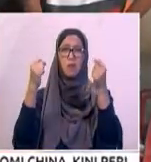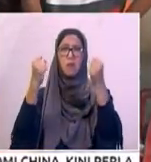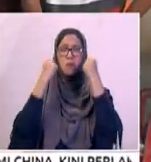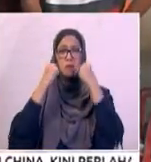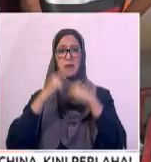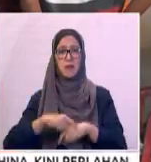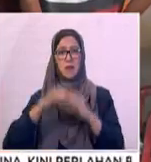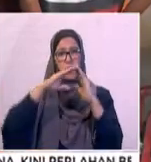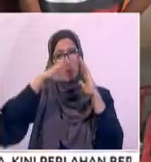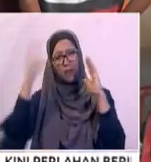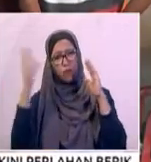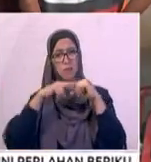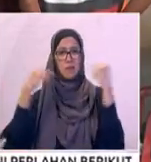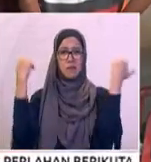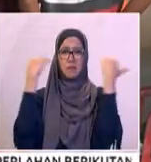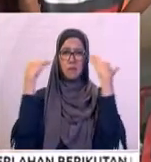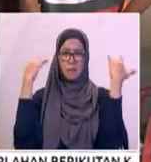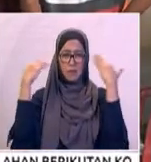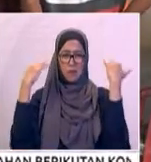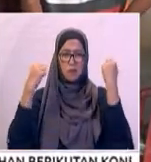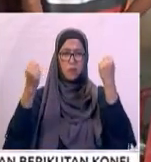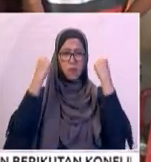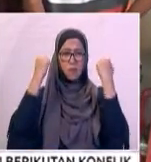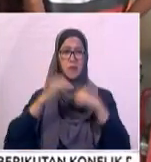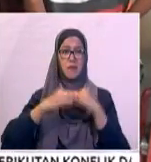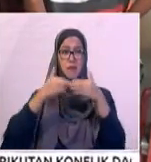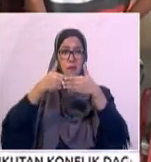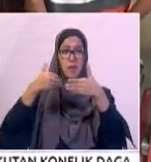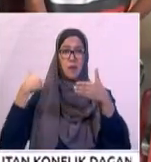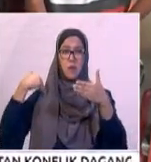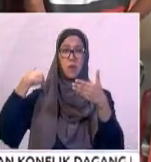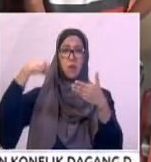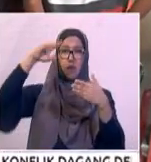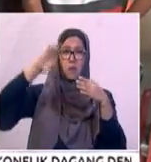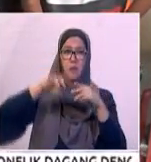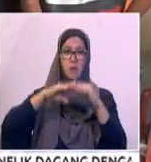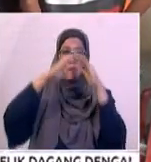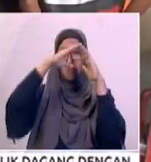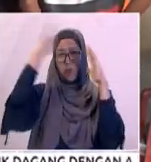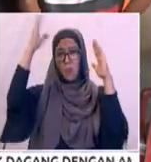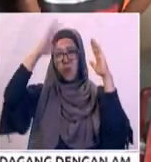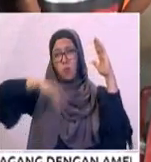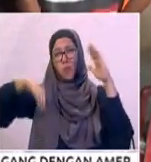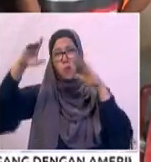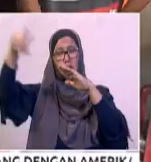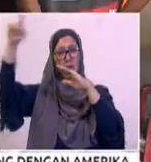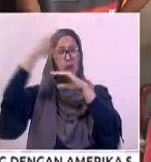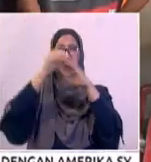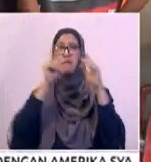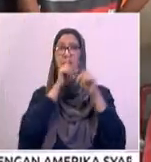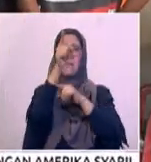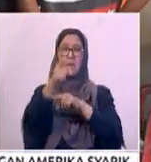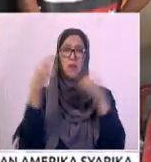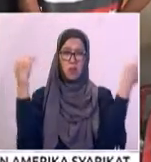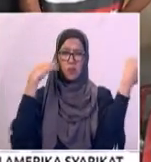Itu bunyi kuat sebelum dia terbang tu, dia ada spray sebelum dia terbang. Bunyi kuat-kuat